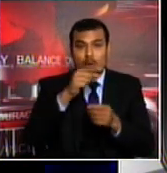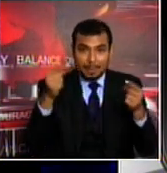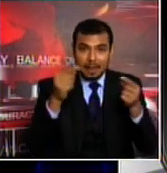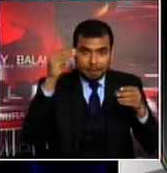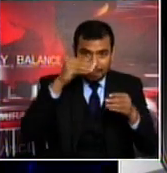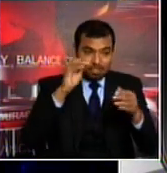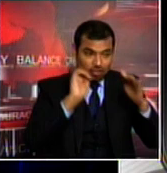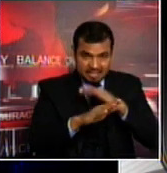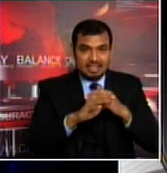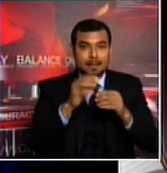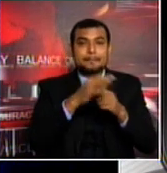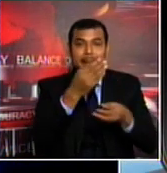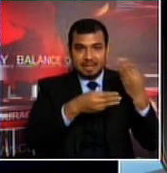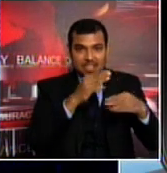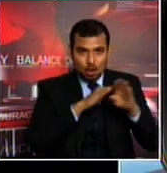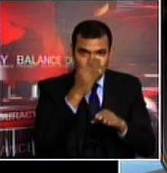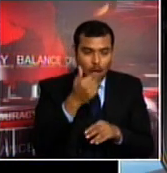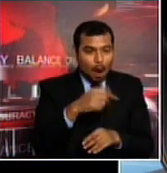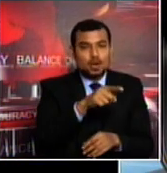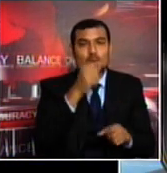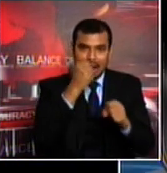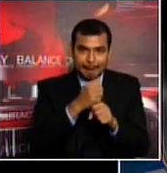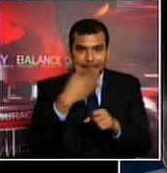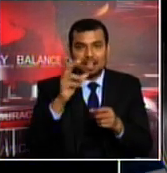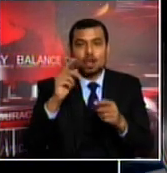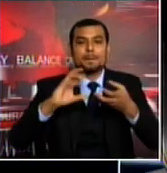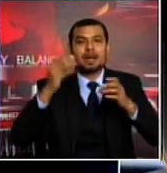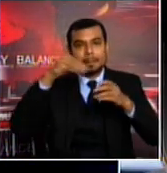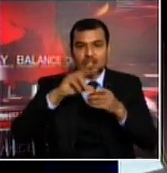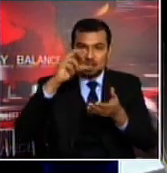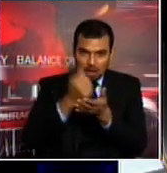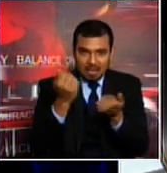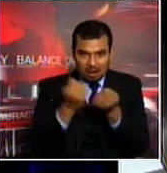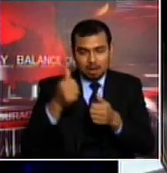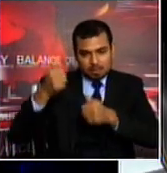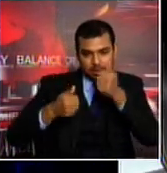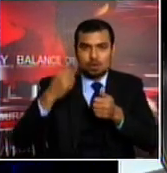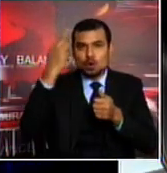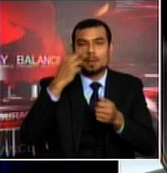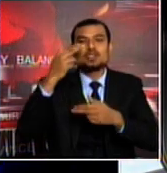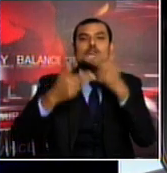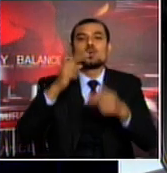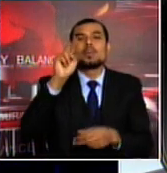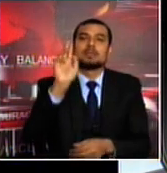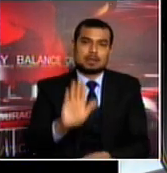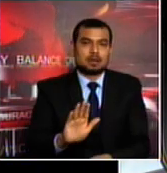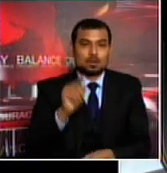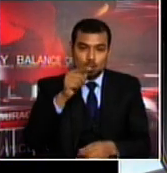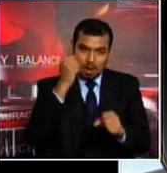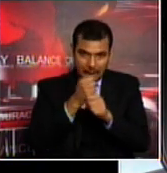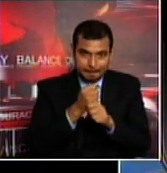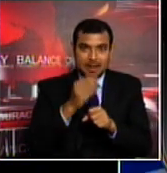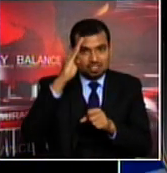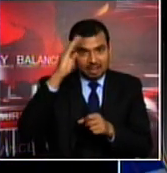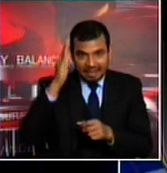सञ्चालित व्यवसायीहरूले अब सिन्डिकेटलाई कम्पनीमा दर्ता गरी प्रतिस्पर्धात्मक रूपमा चलाउनु पर्दछ। यो काममा